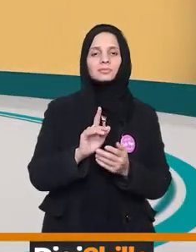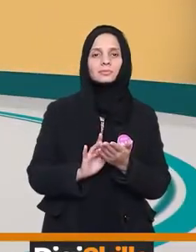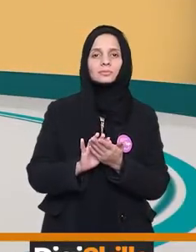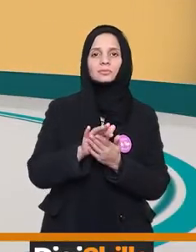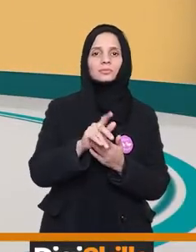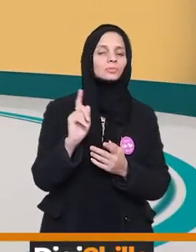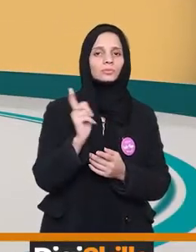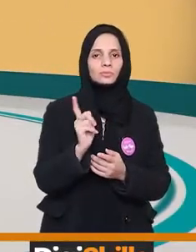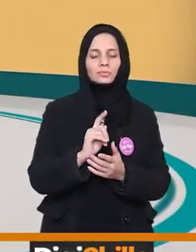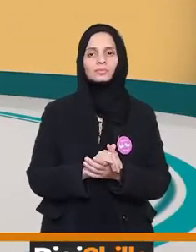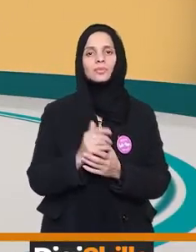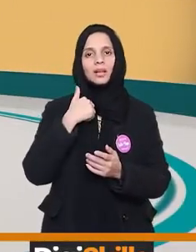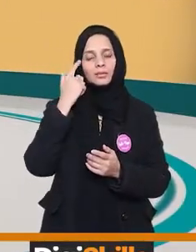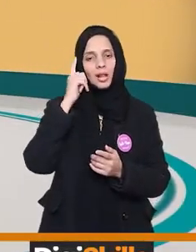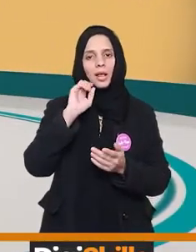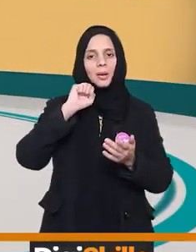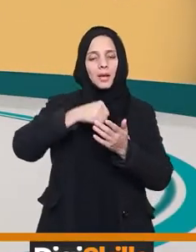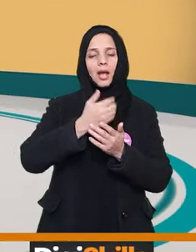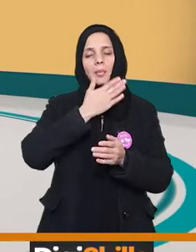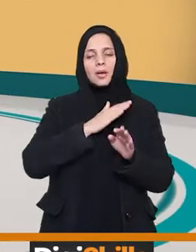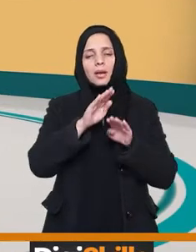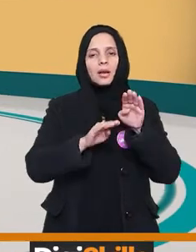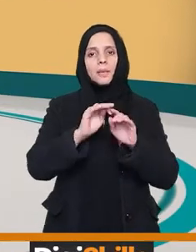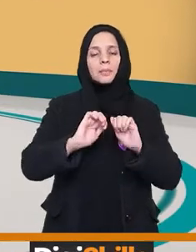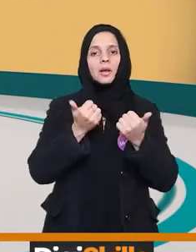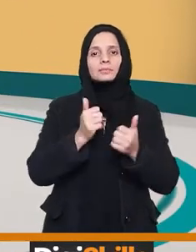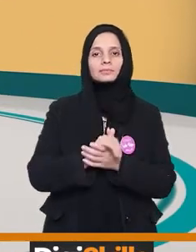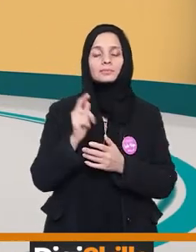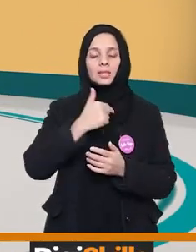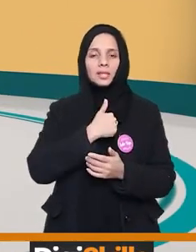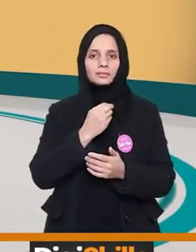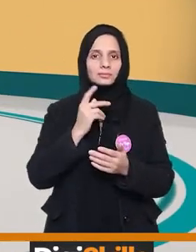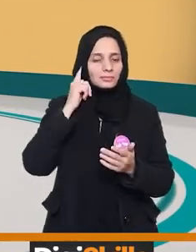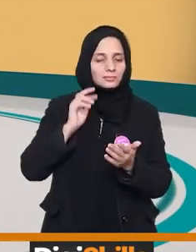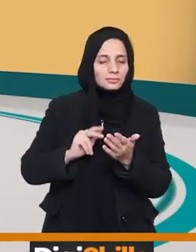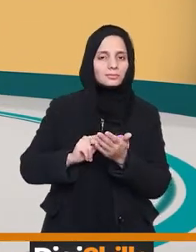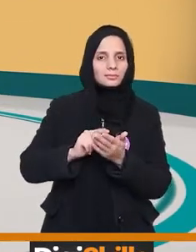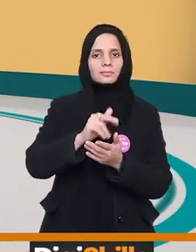والی اگزامپل، جس میں کچھوا آخر میں ون کرتا ہے بیکاز ول تھی،